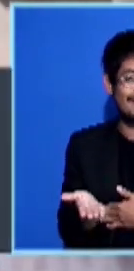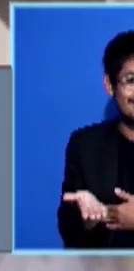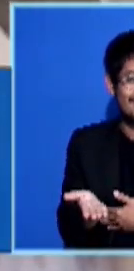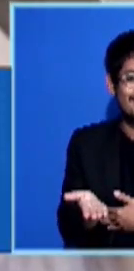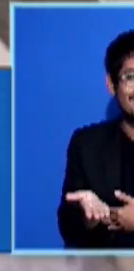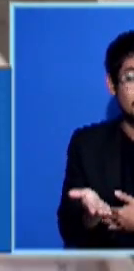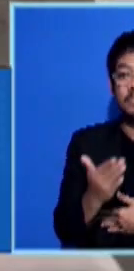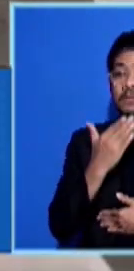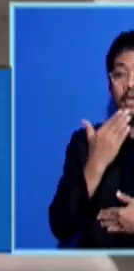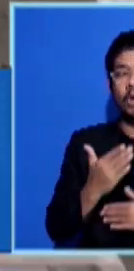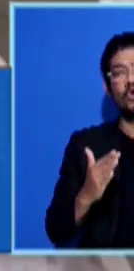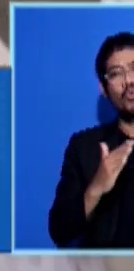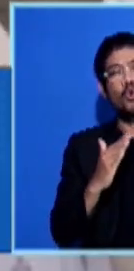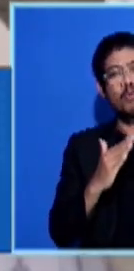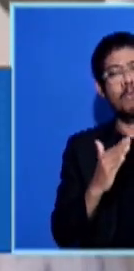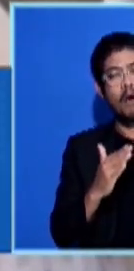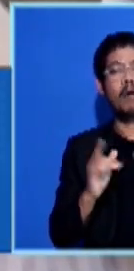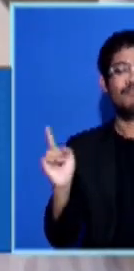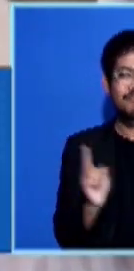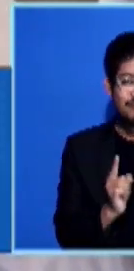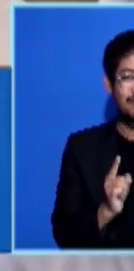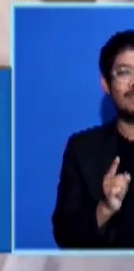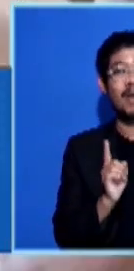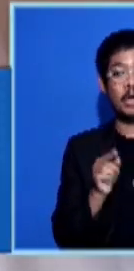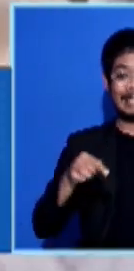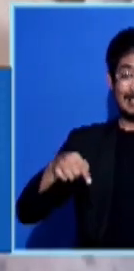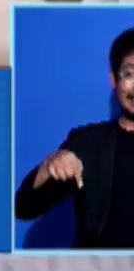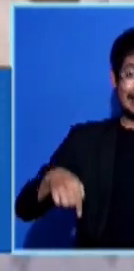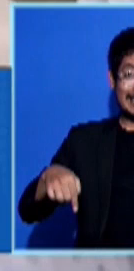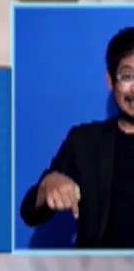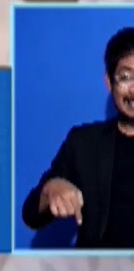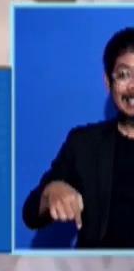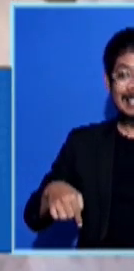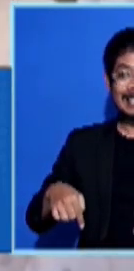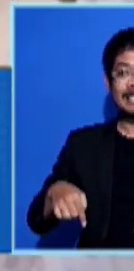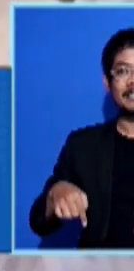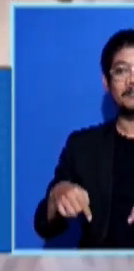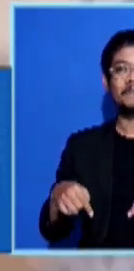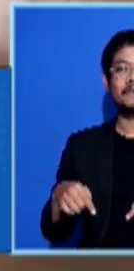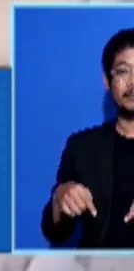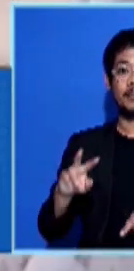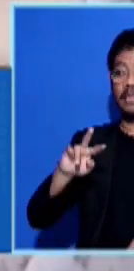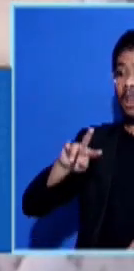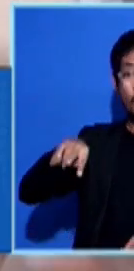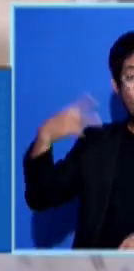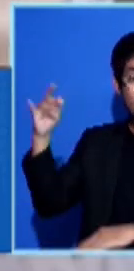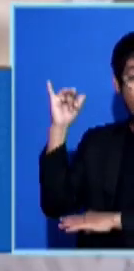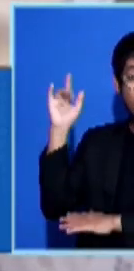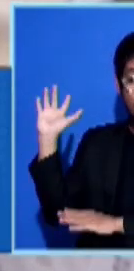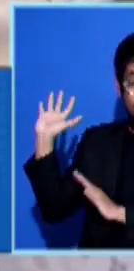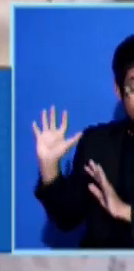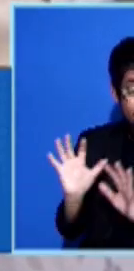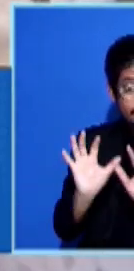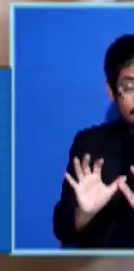Biasanya tetangga-tetangga ketemunya. Kalau di sini kan biasanya ini dari Kretek, dari ada yang dari Bantul,